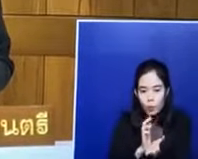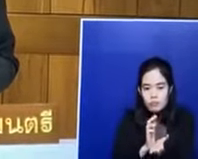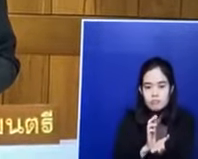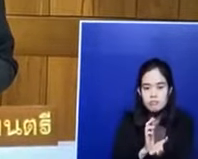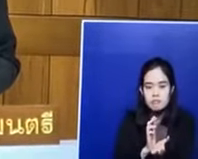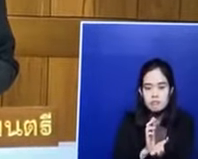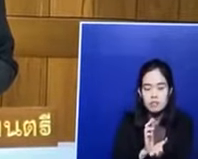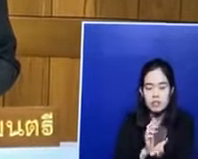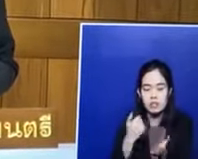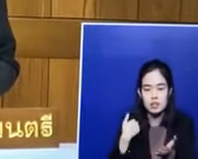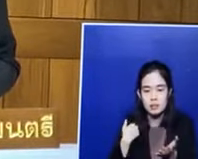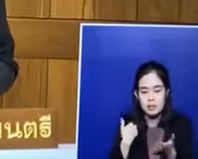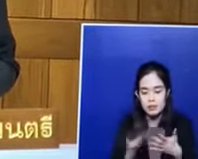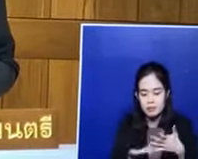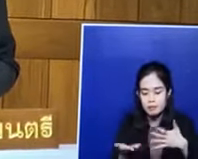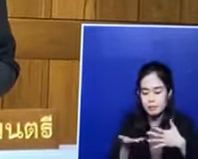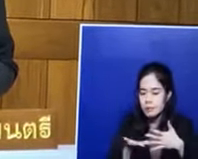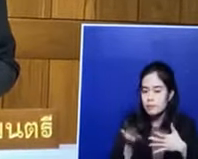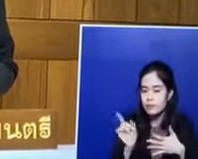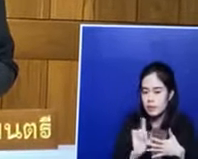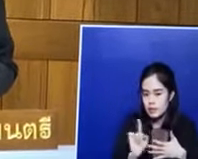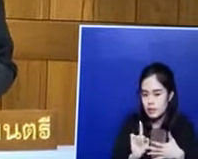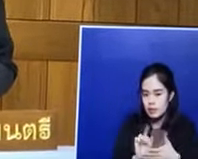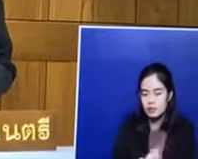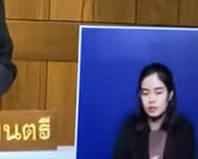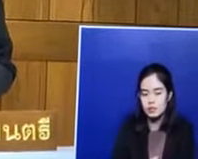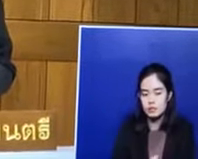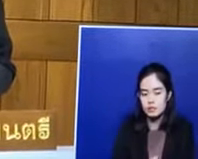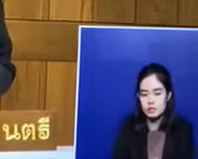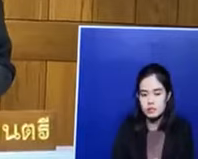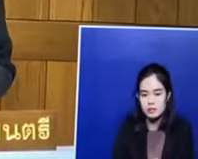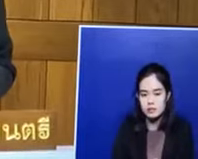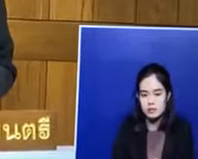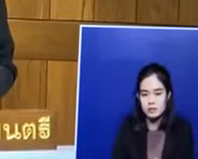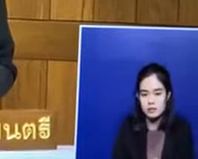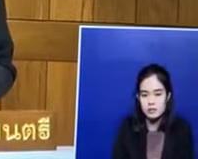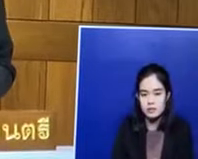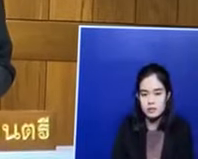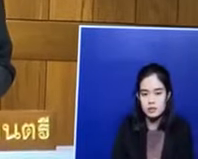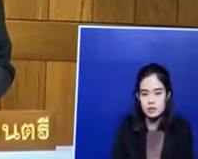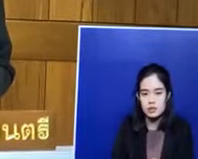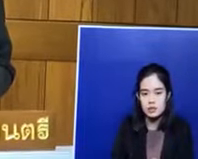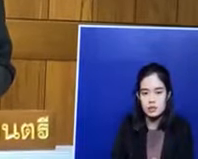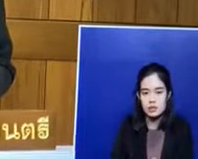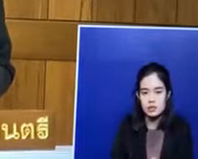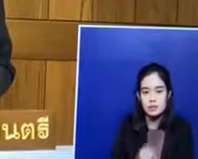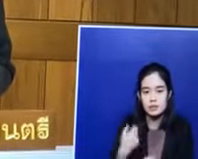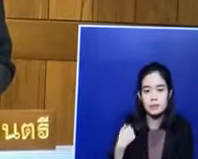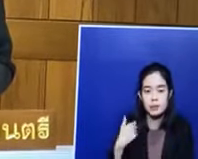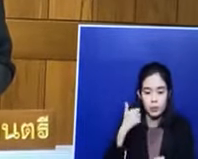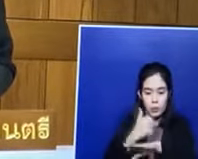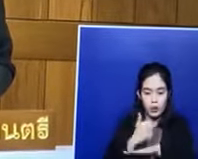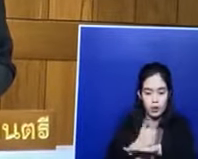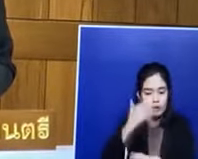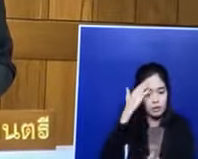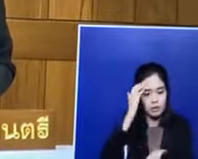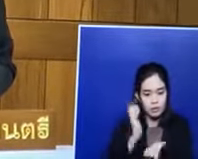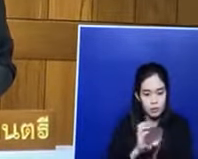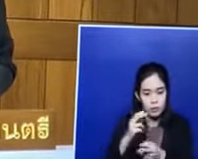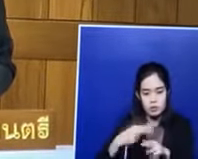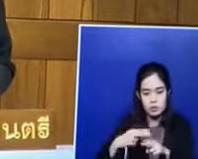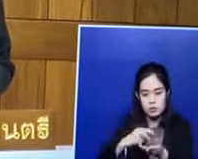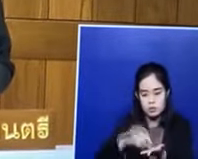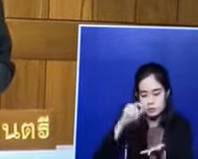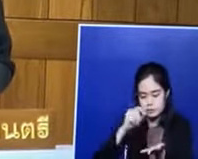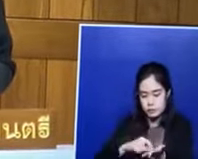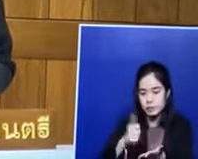การกองบัญชาการสำนักงานสำนักงานตำรวจอันนี้ผบ.ตร.ลงนามในคำสั่งได้ทันทีเลยนะครับเขาจะเสนอไป